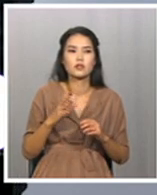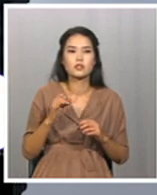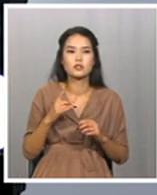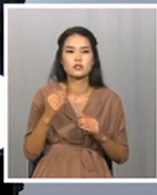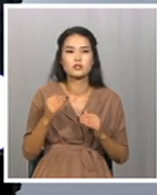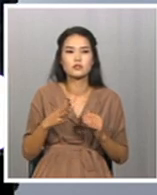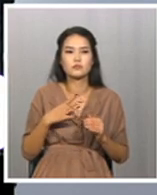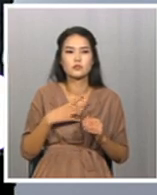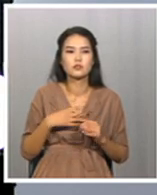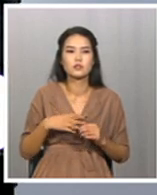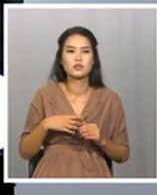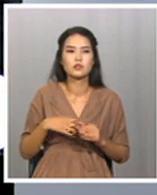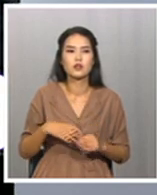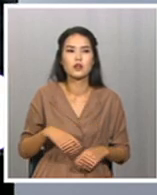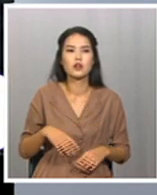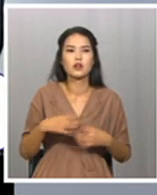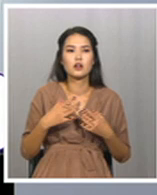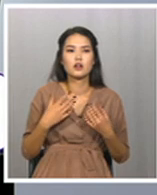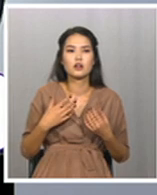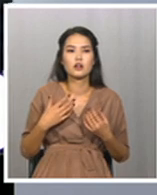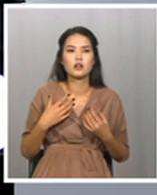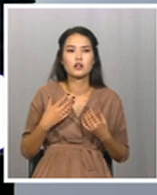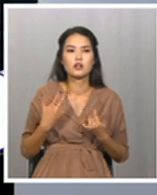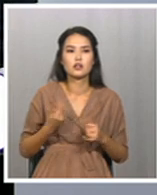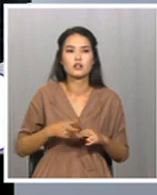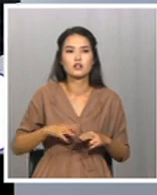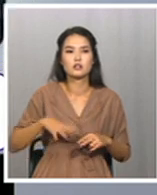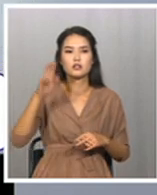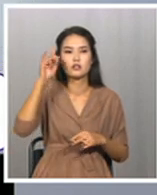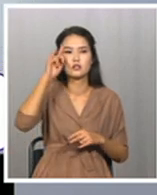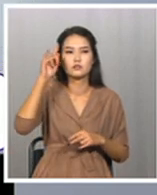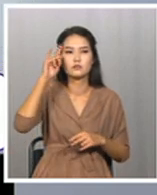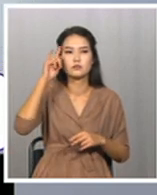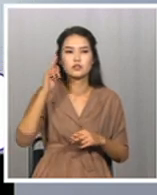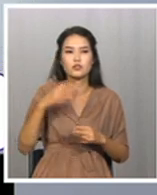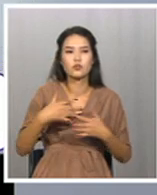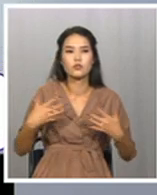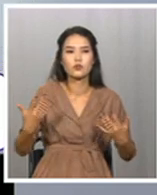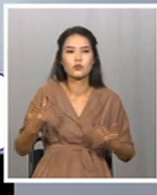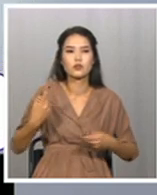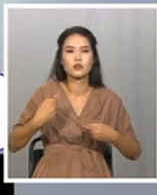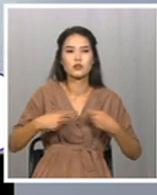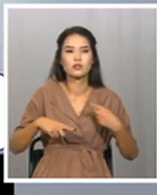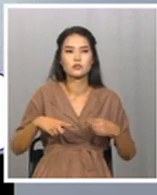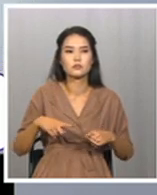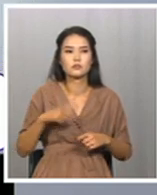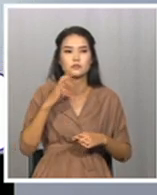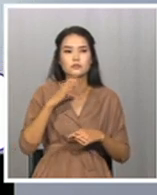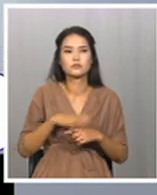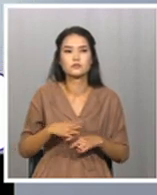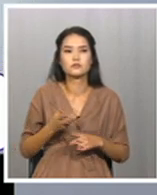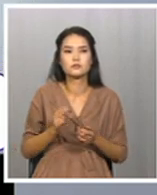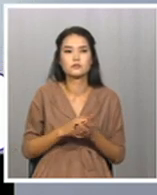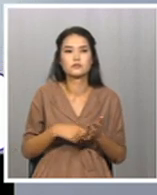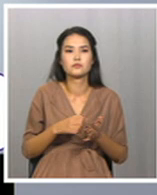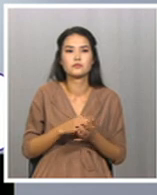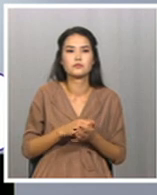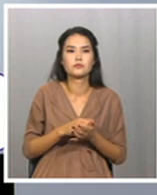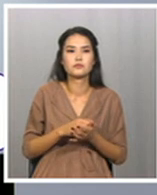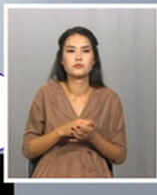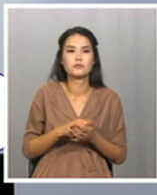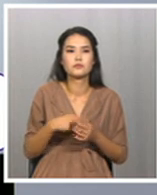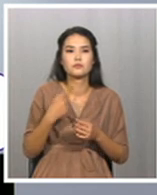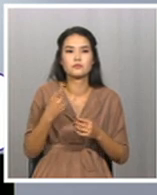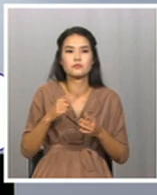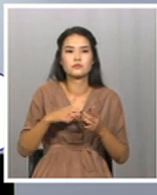тұрақтаған. Енді бұл мемлекеттердің арасында үлкен айырмашылық байқалмай тұр. Себебі біз қазір бір жылдың